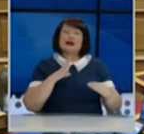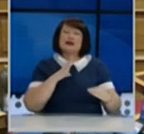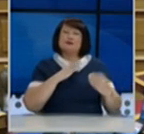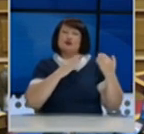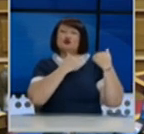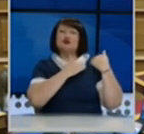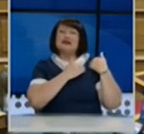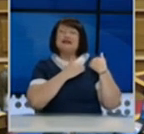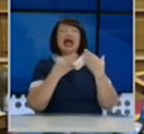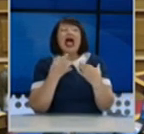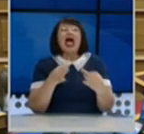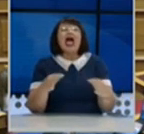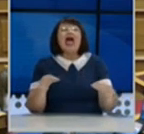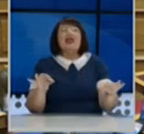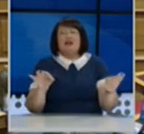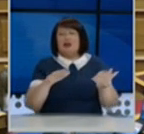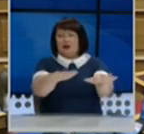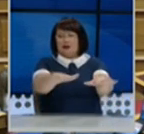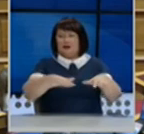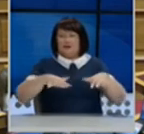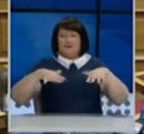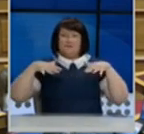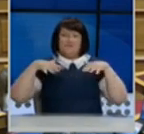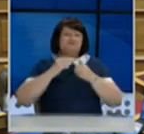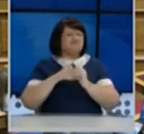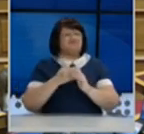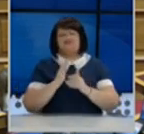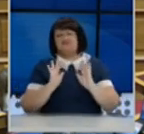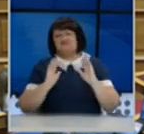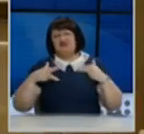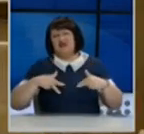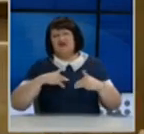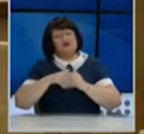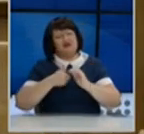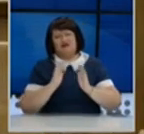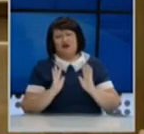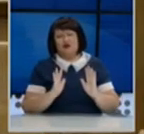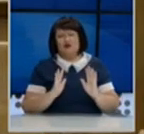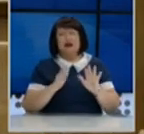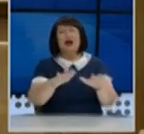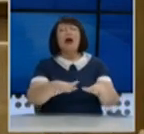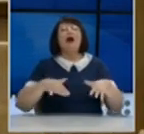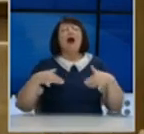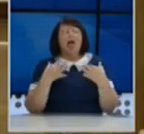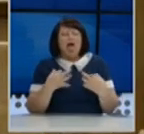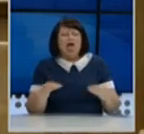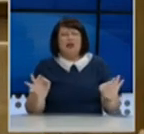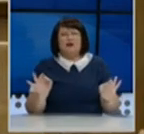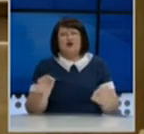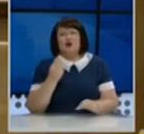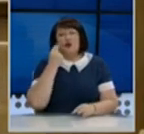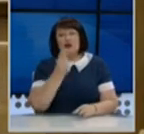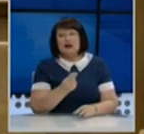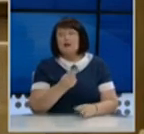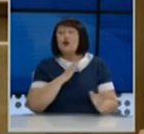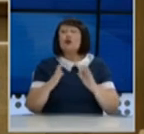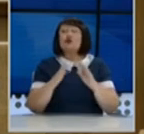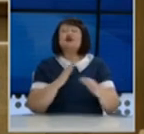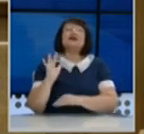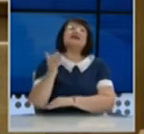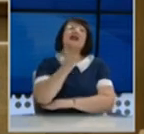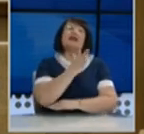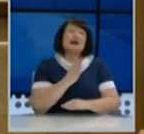μια άδεια βουλή, ήταν τέτοιο το ενδιαφέρον της κυβέρνησης για το πεδίο της δασοπυροπροστασίας